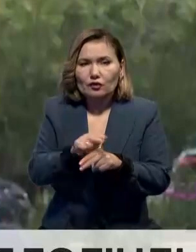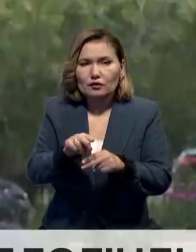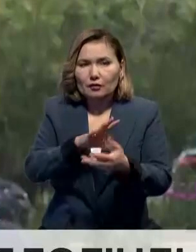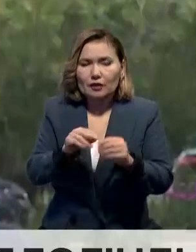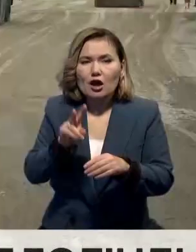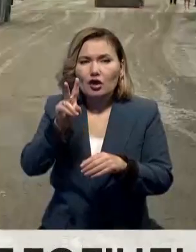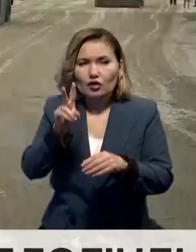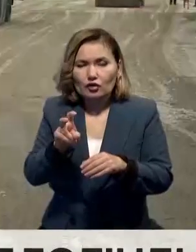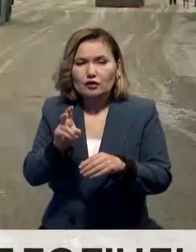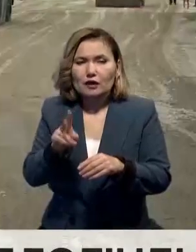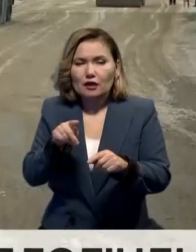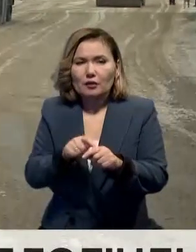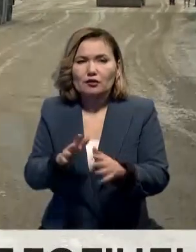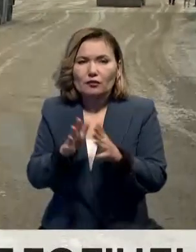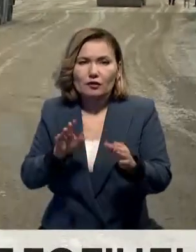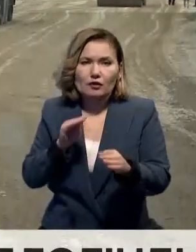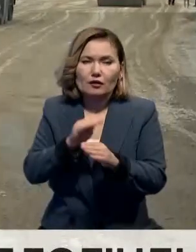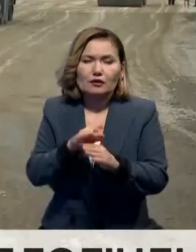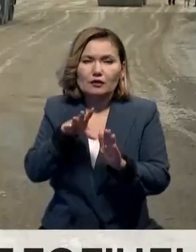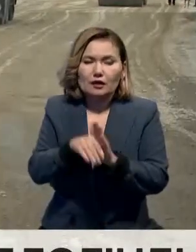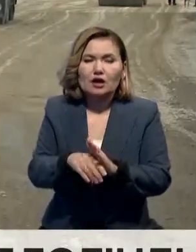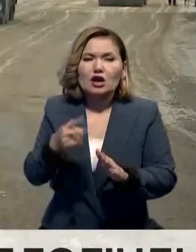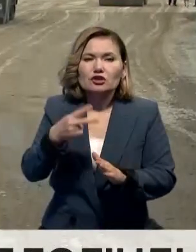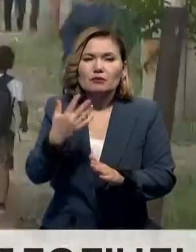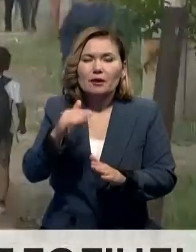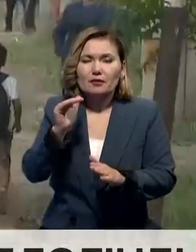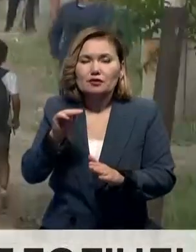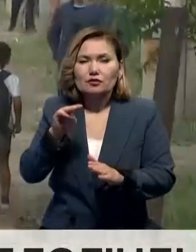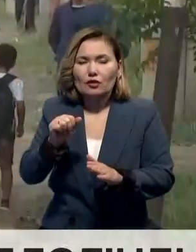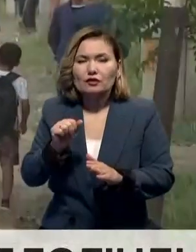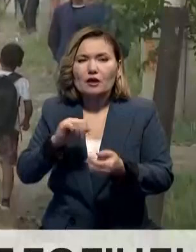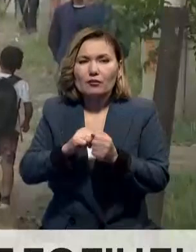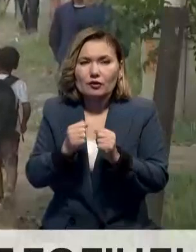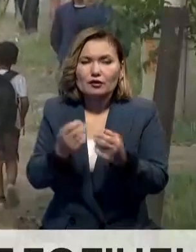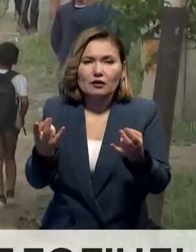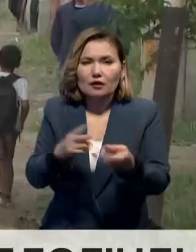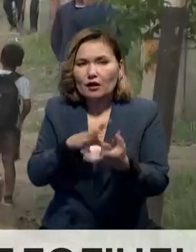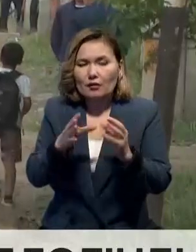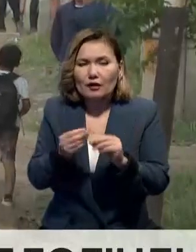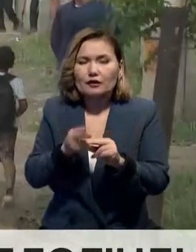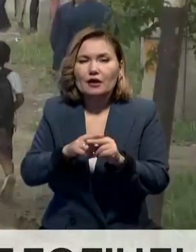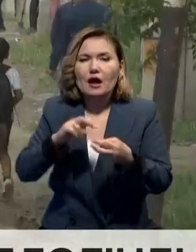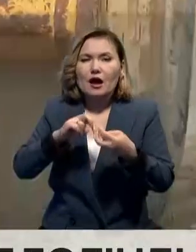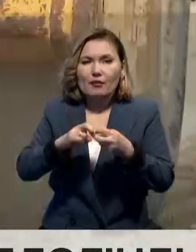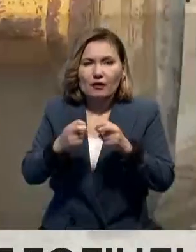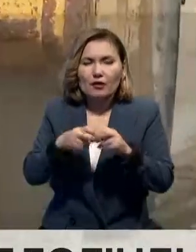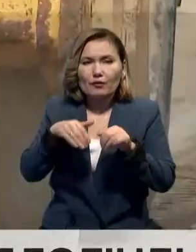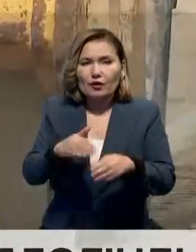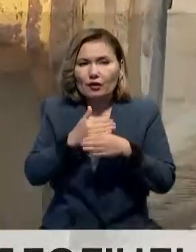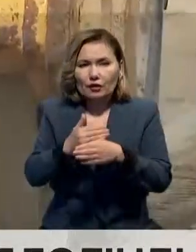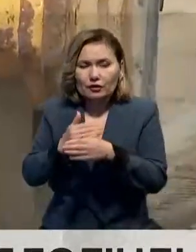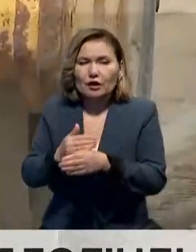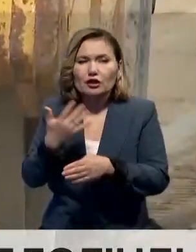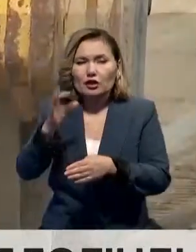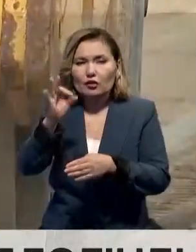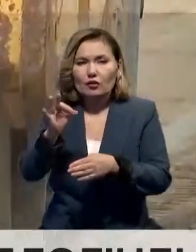шақырымға артып отыр. Облыстағы жол жөндеу жұмыстарына 25 мың тонна битум қажет. Жауаптылар бұл тұрғыда биыл мәселе туындамайды, қажетті мөлшердің